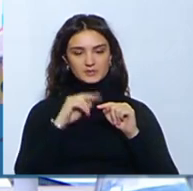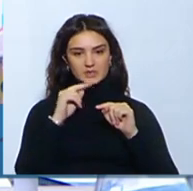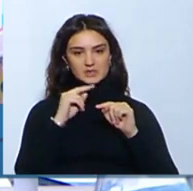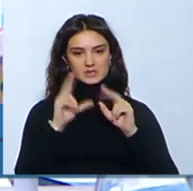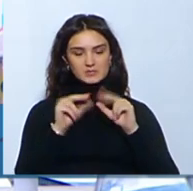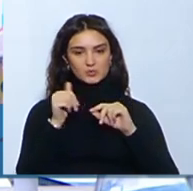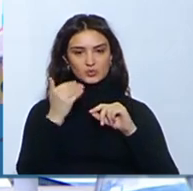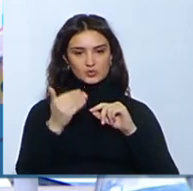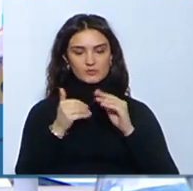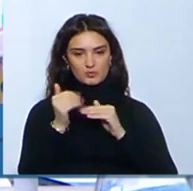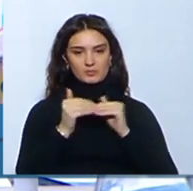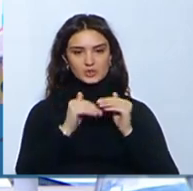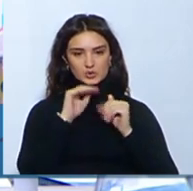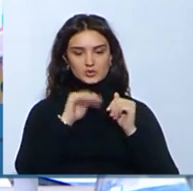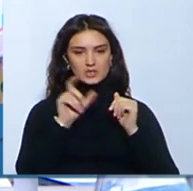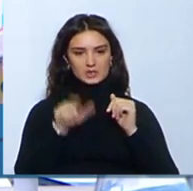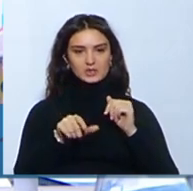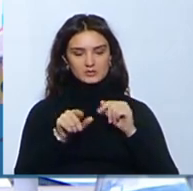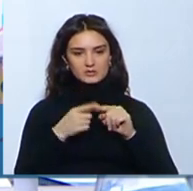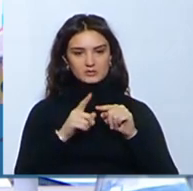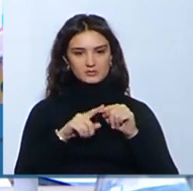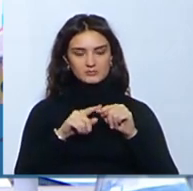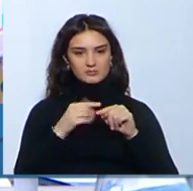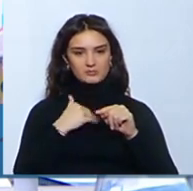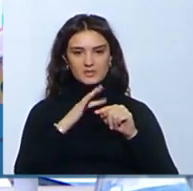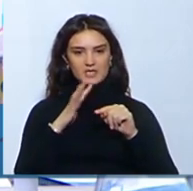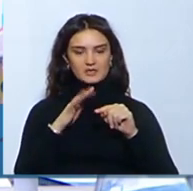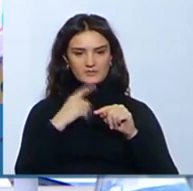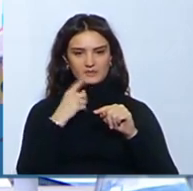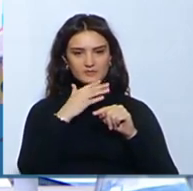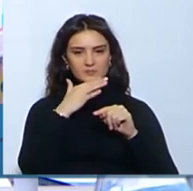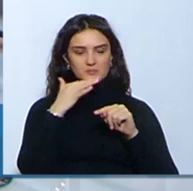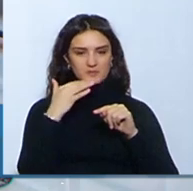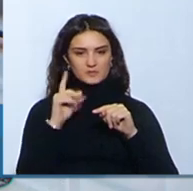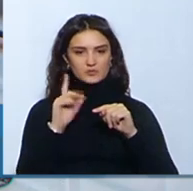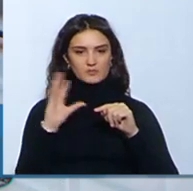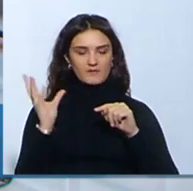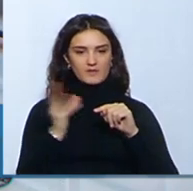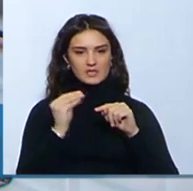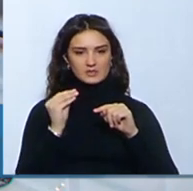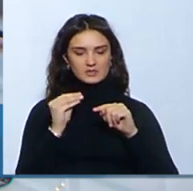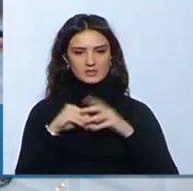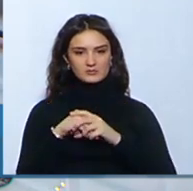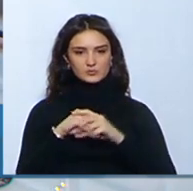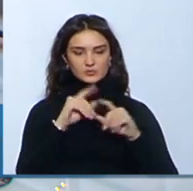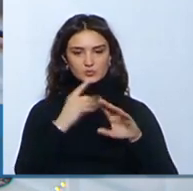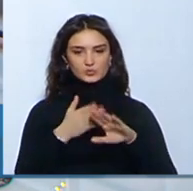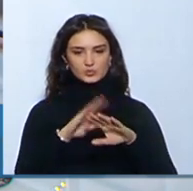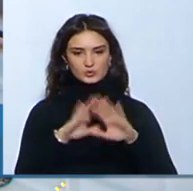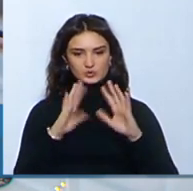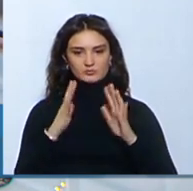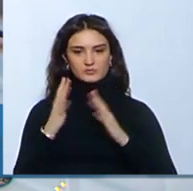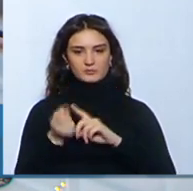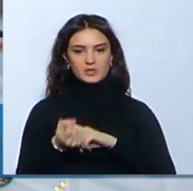როგორც პროფესიონალი ემსახურებით წლების მანძილზე. არ გადავაჭარბებ თუ ვიტყვი, რომ ყველაზე რთული